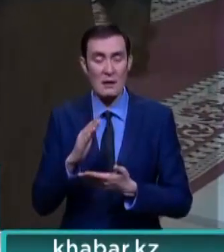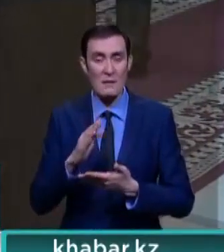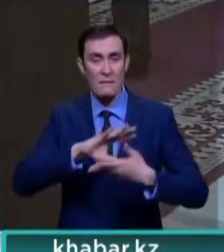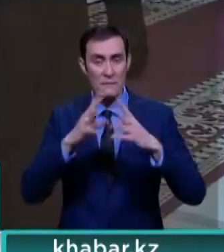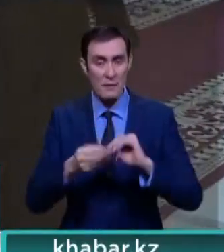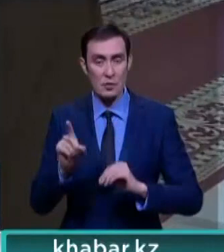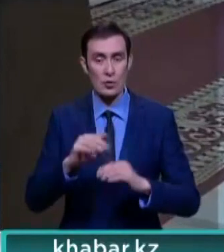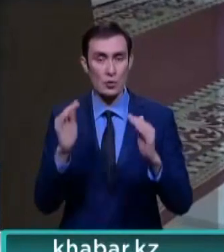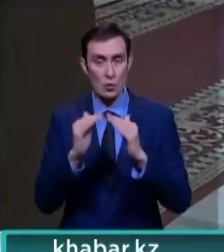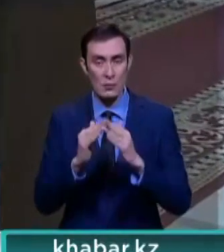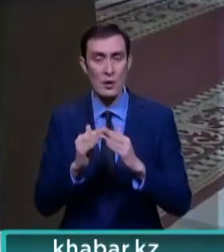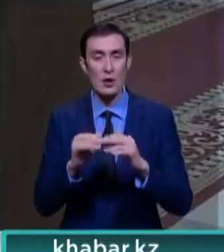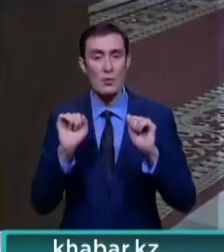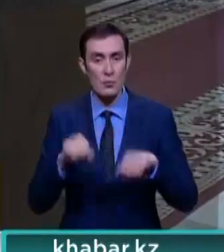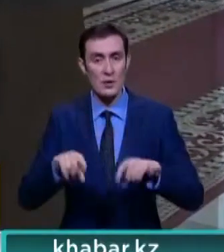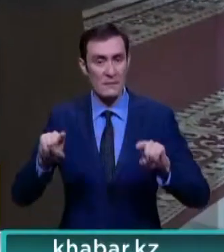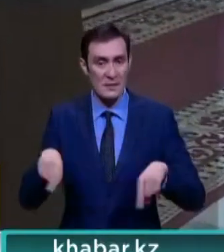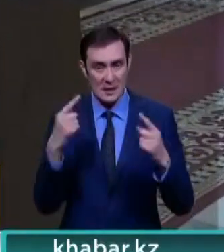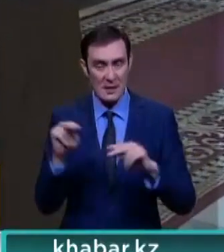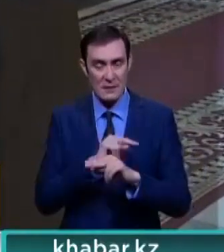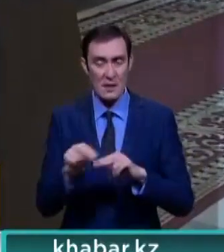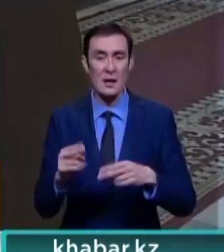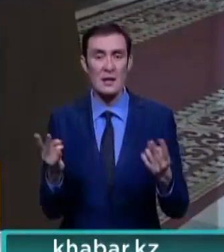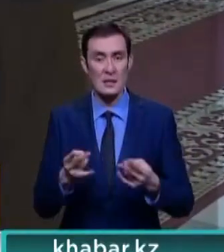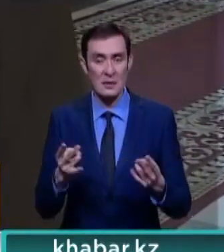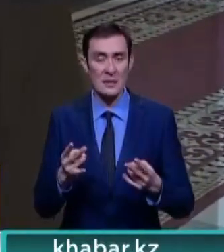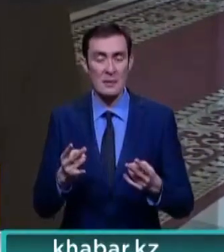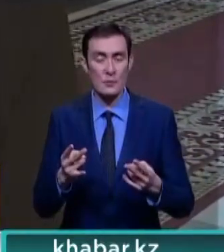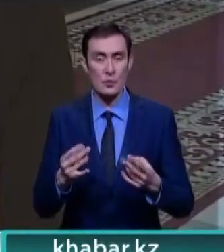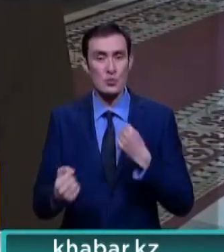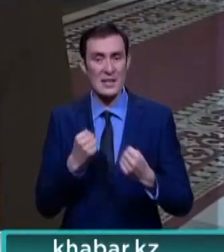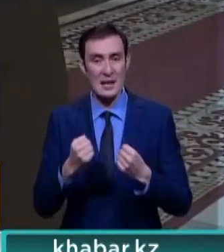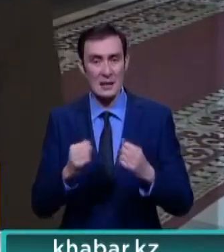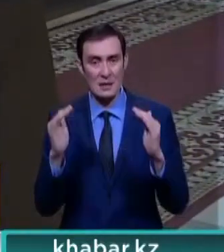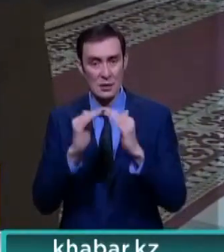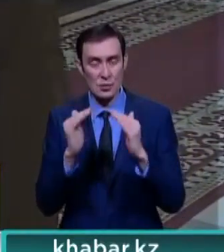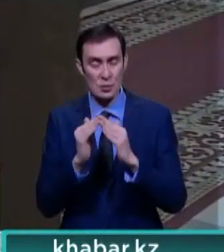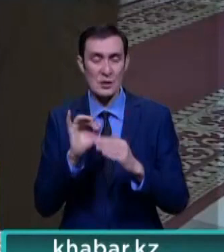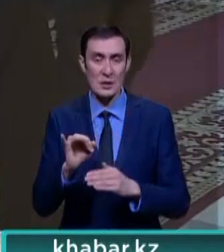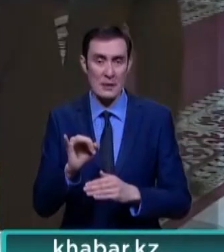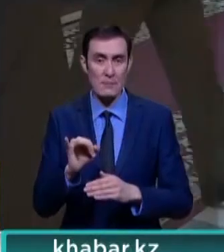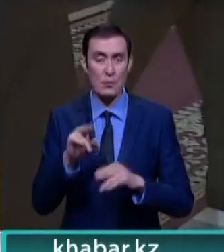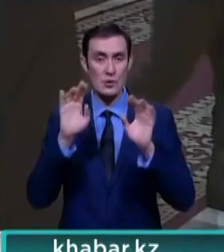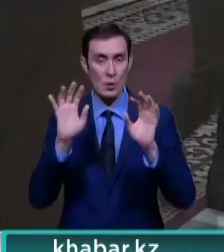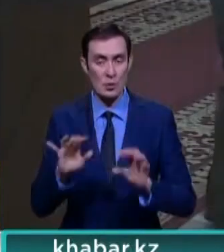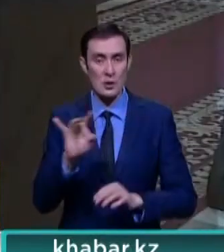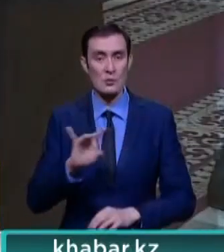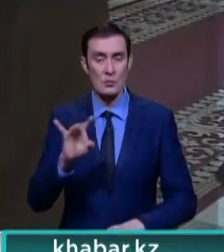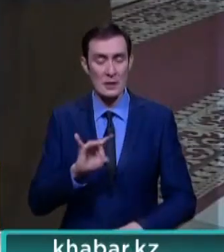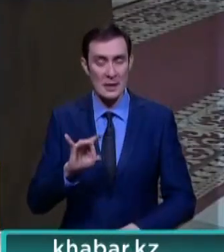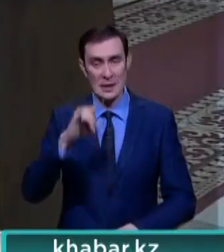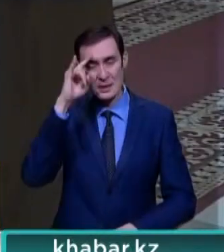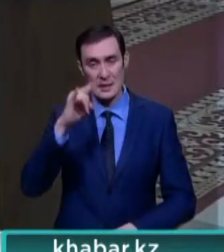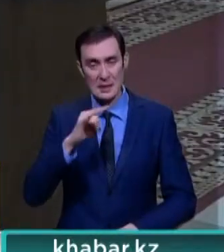что этот дом подлежит восстановлению. Необходимо провести усиление конструкции. И согласно закону Республики Казахстан